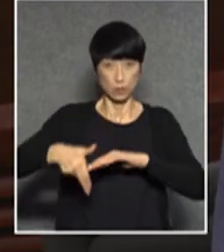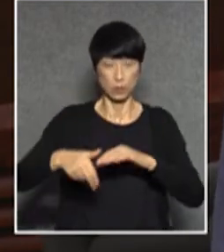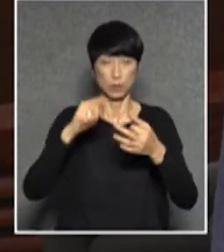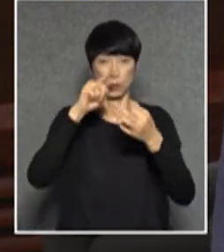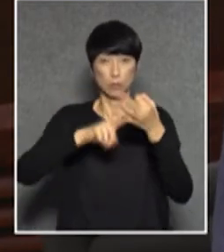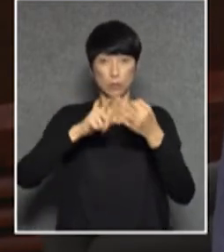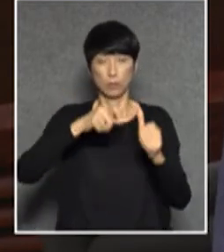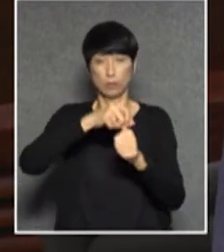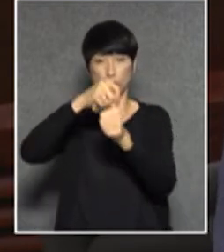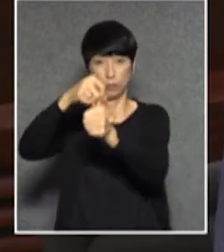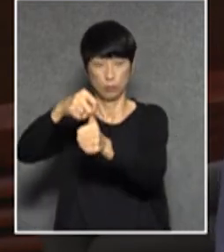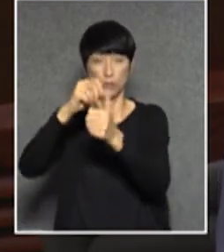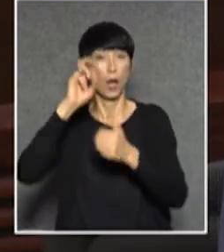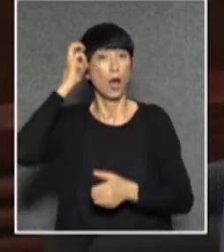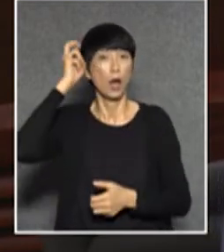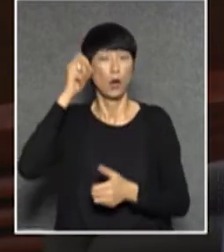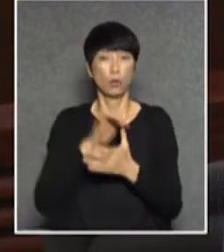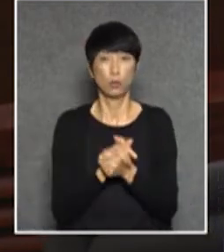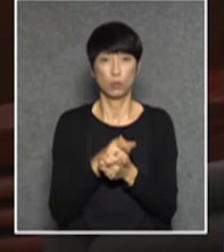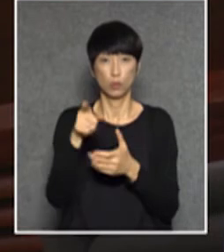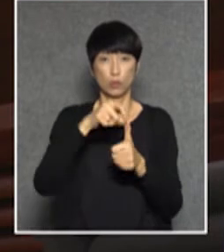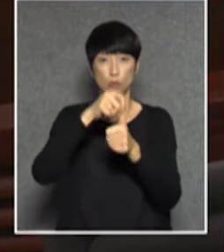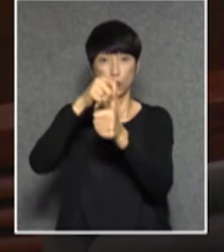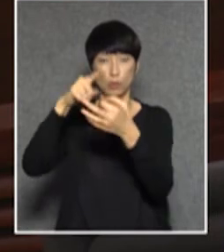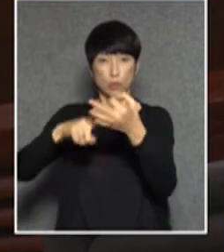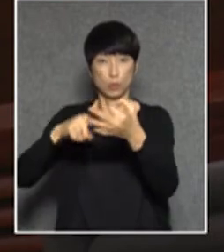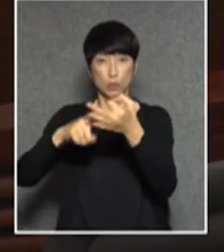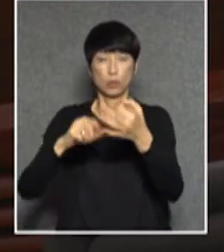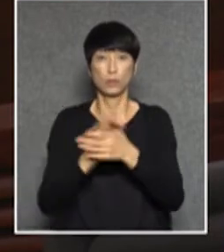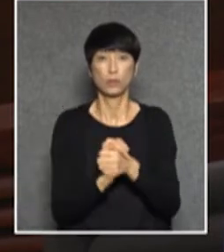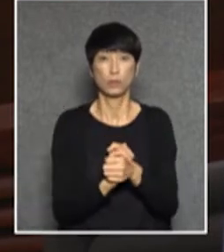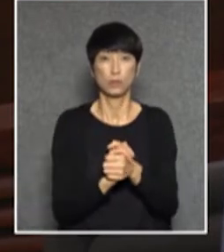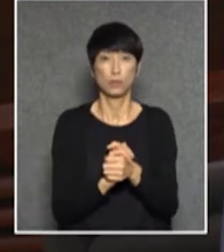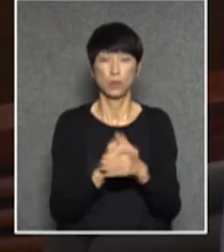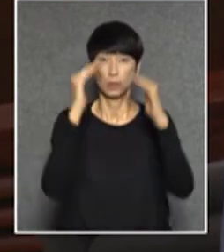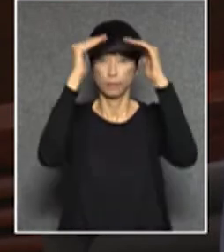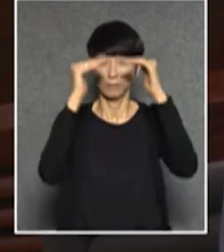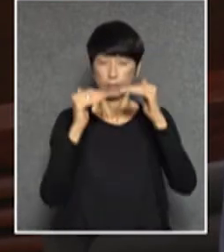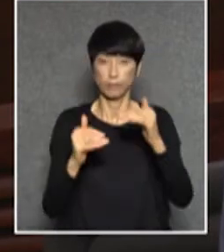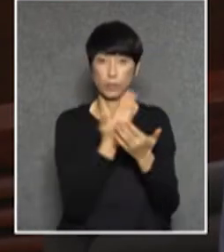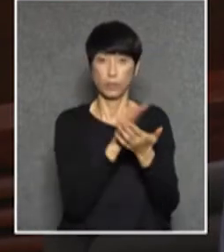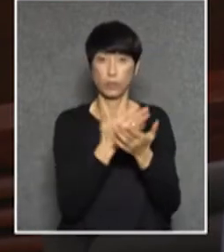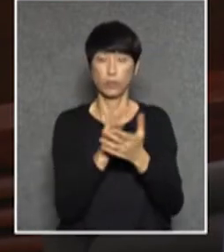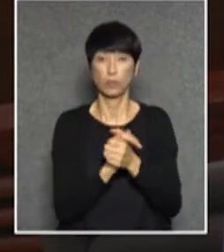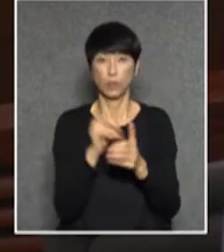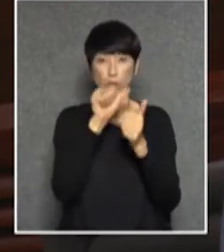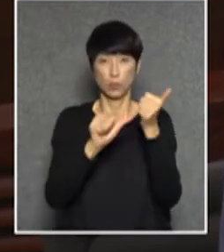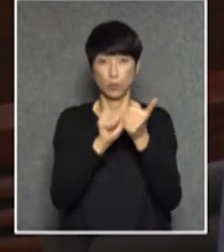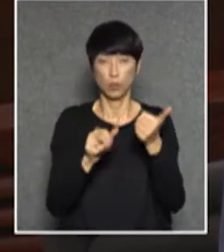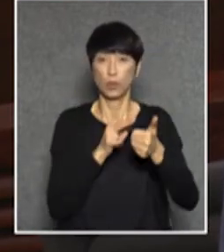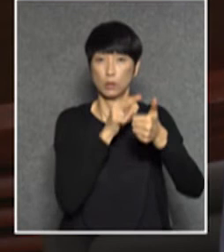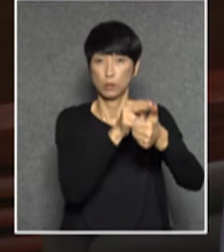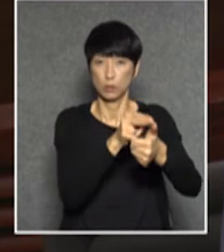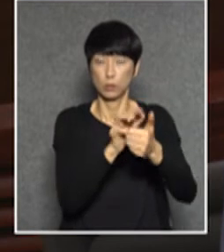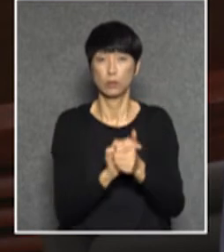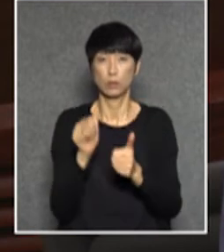我們可以考慮將提名委員會提名行政長官候選人的程序分為委員推薦和委